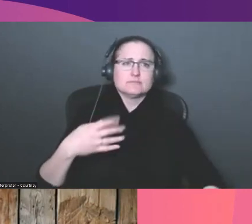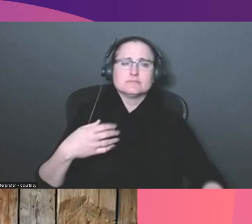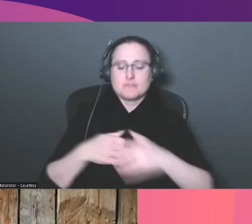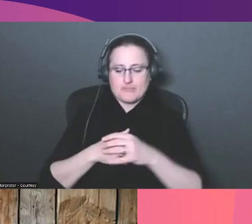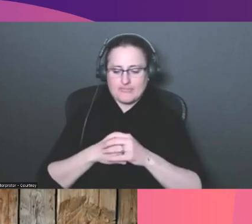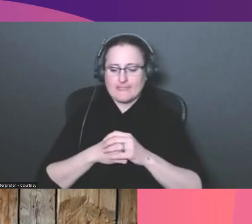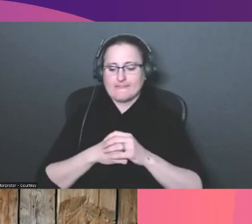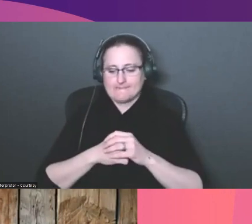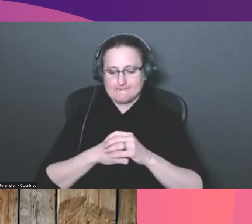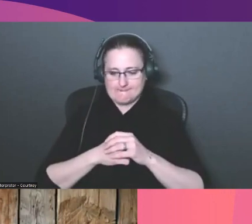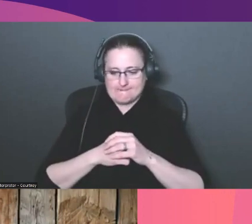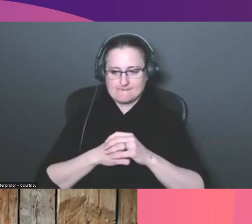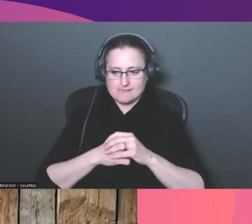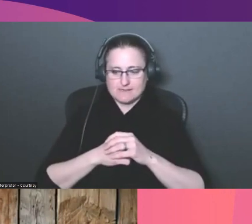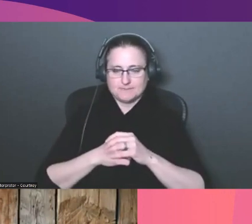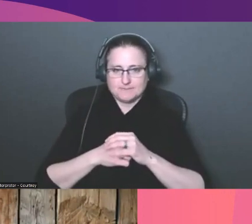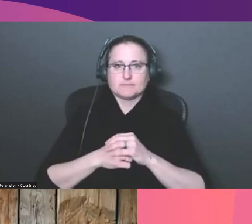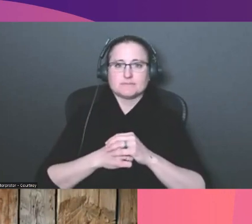Oui, bien sûr.